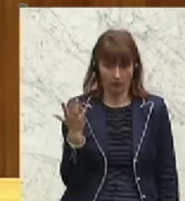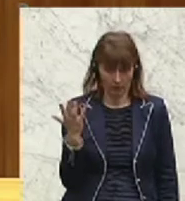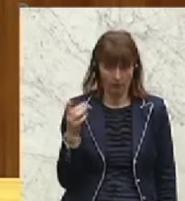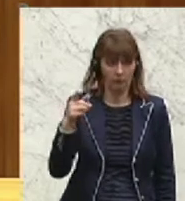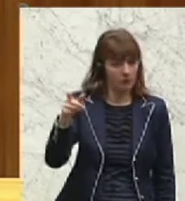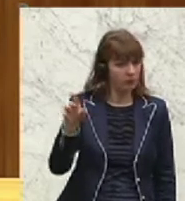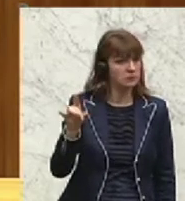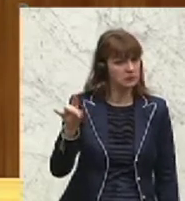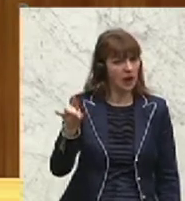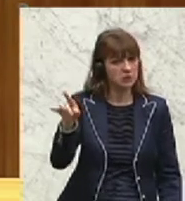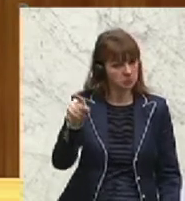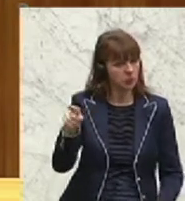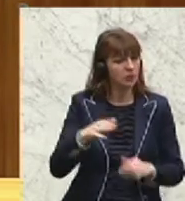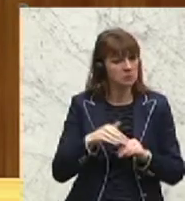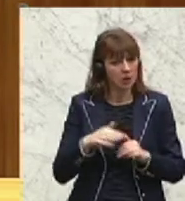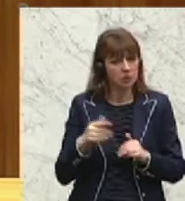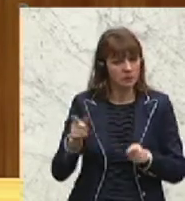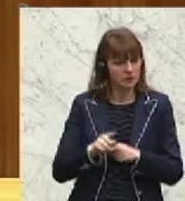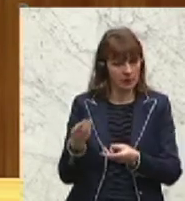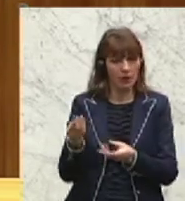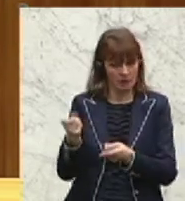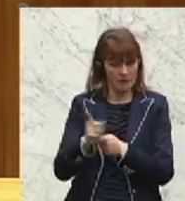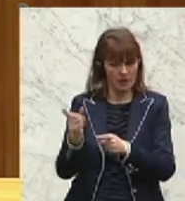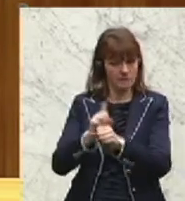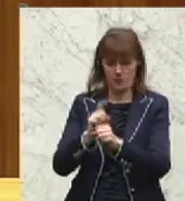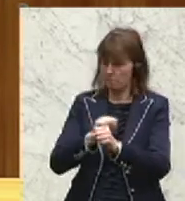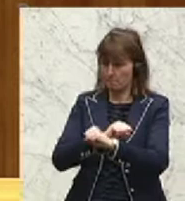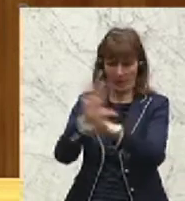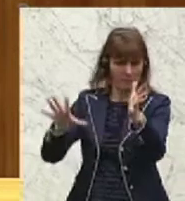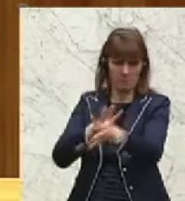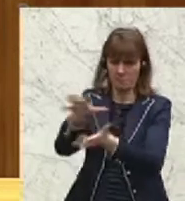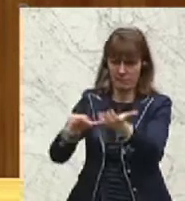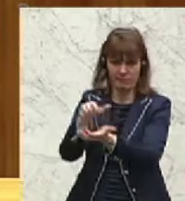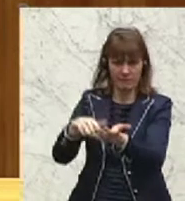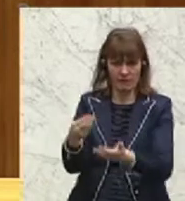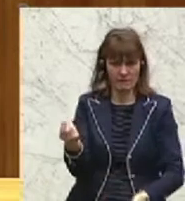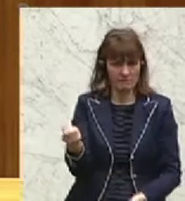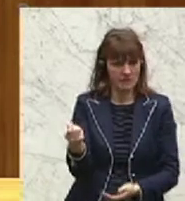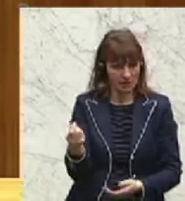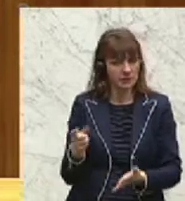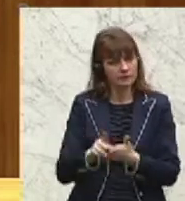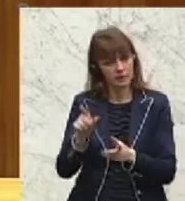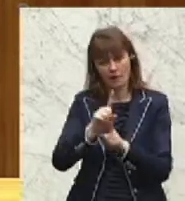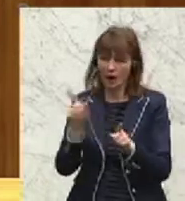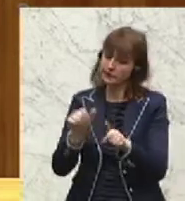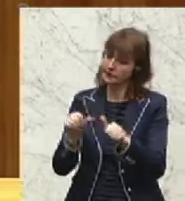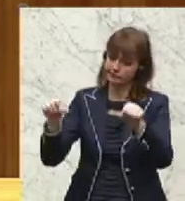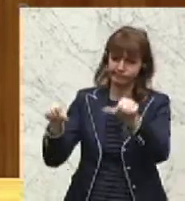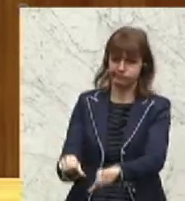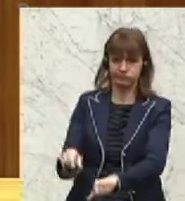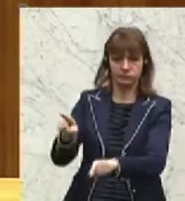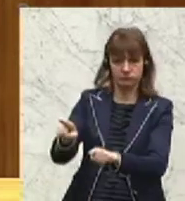wenn Salzburg ein GAU der österreichischen Finanzpolitik war, ein Versagen der dortigen